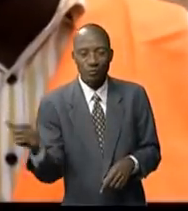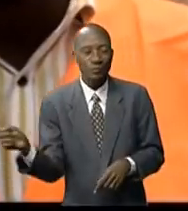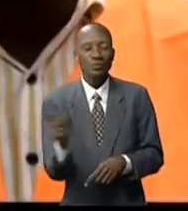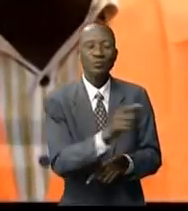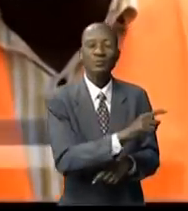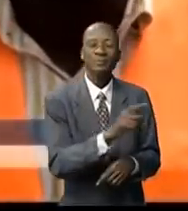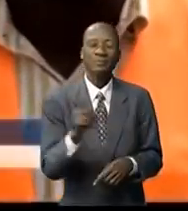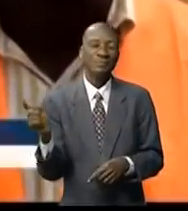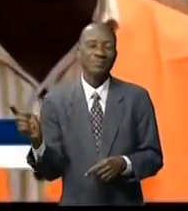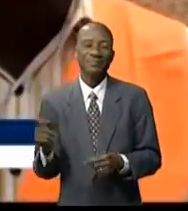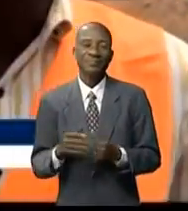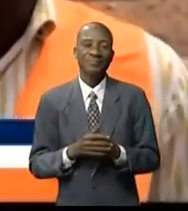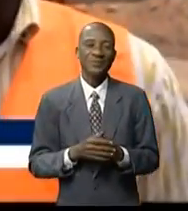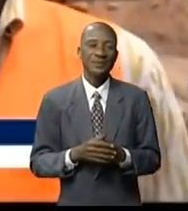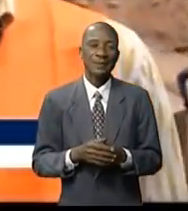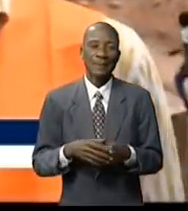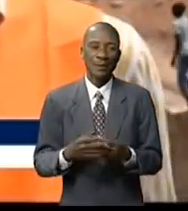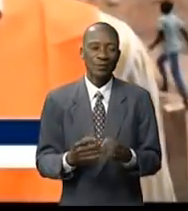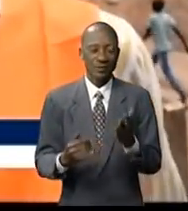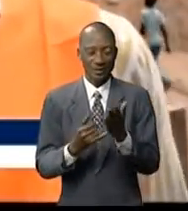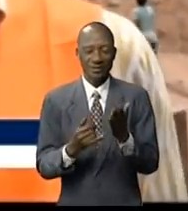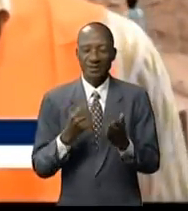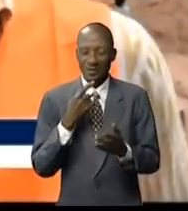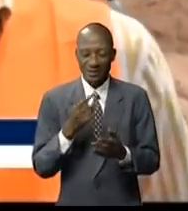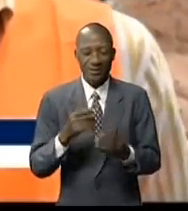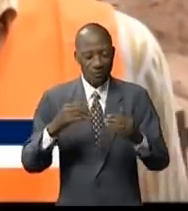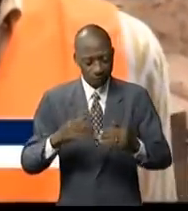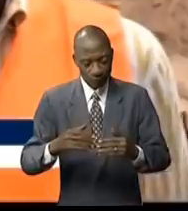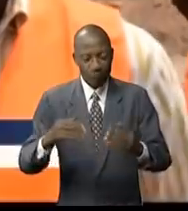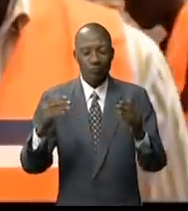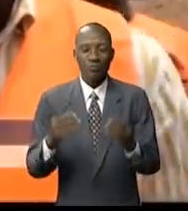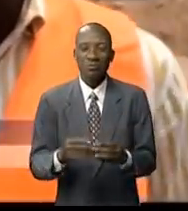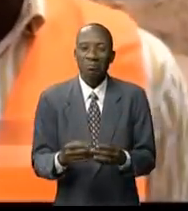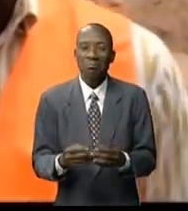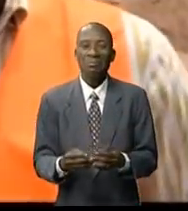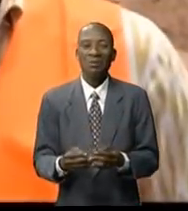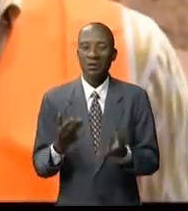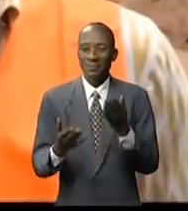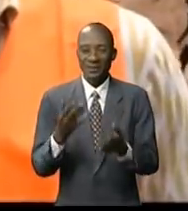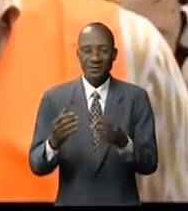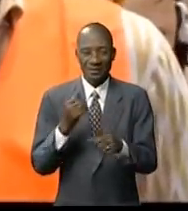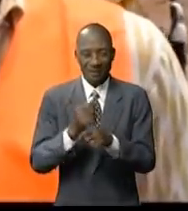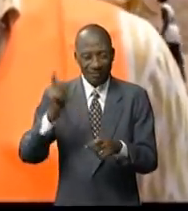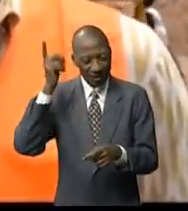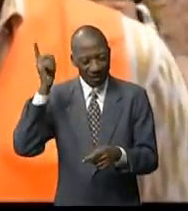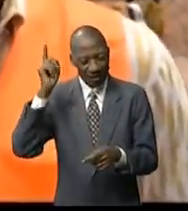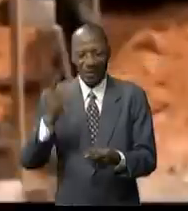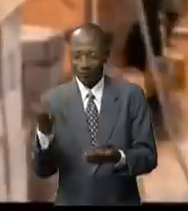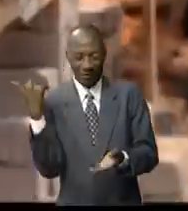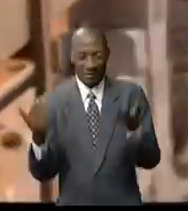de détruire l'ouvrage qui était en place, donc de faire la démolition des éléments en béton et des éléments en béton non